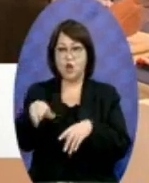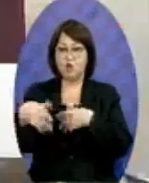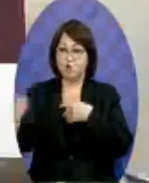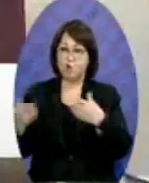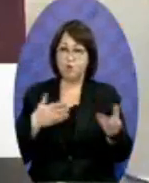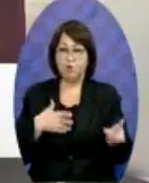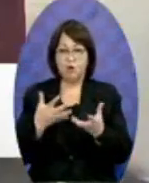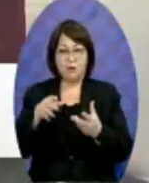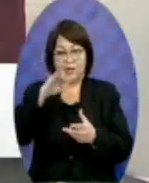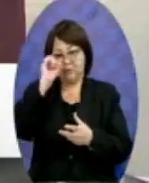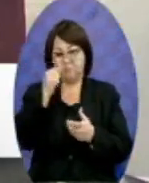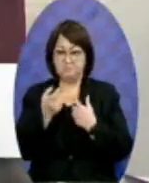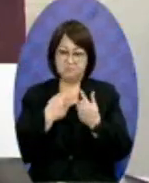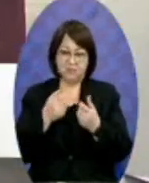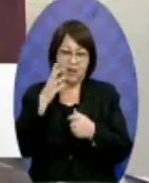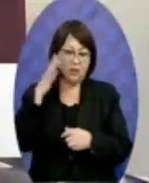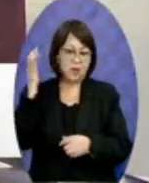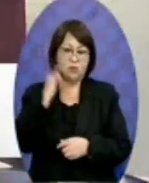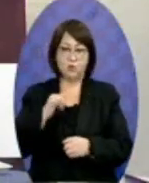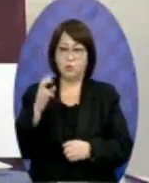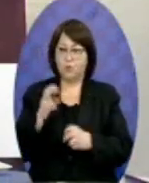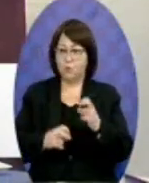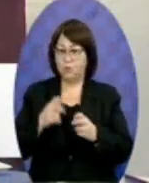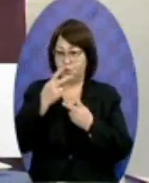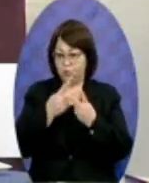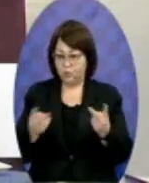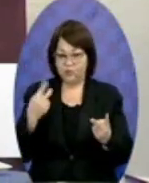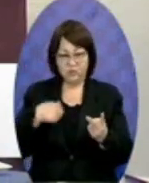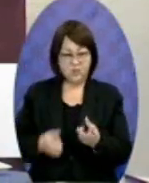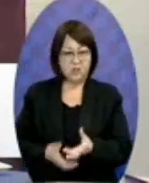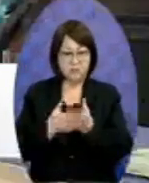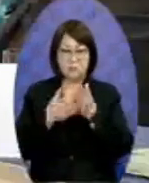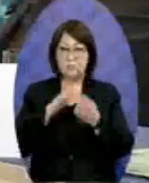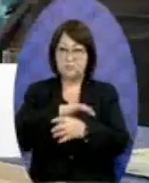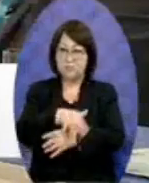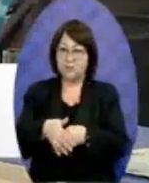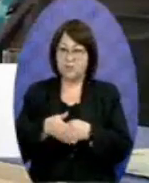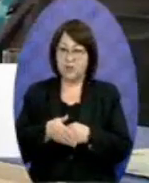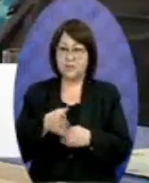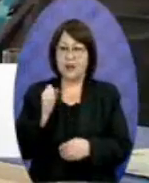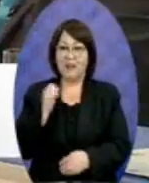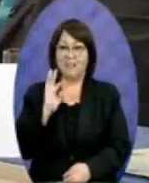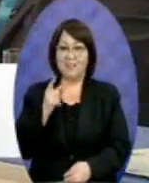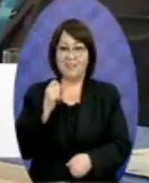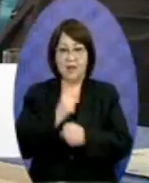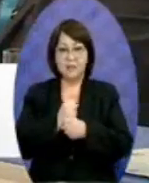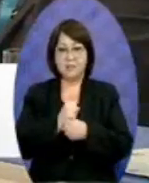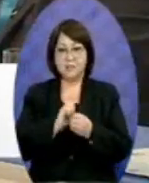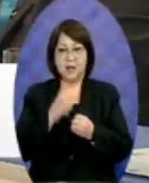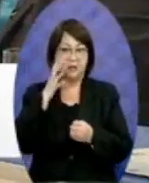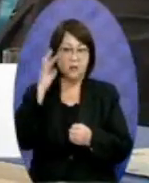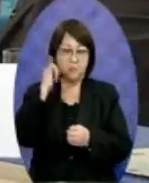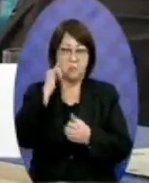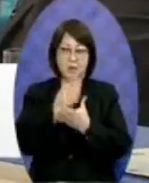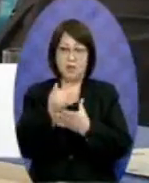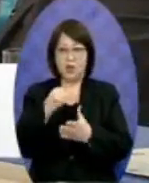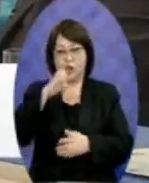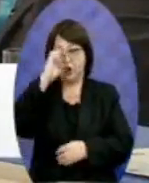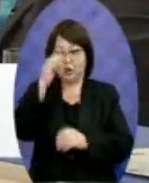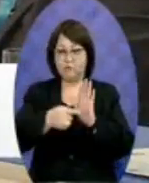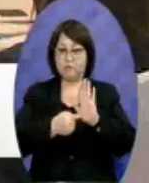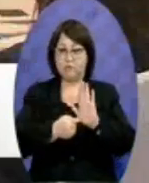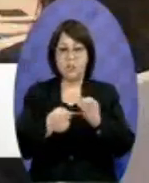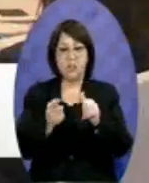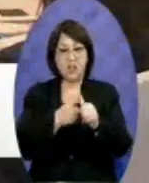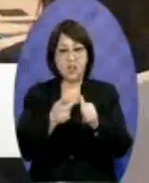ярьж байна. Гадны улс оронт үйлдвэрлэгчээ дэмжих бие даасан ийм агентлаг байлгадаг. Гэхдээ энэ агентлагийн үйл ажиллагаа нь ил тод. Жишээ нь ямар